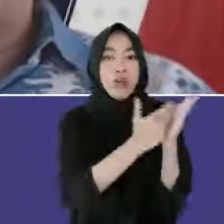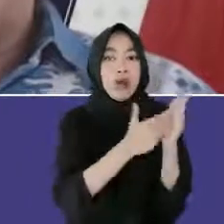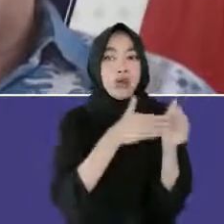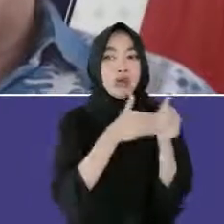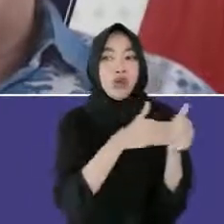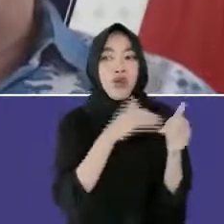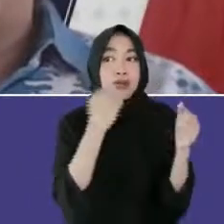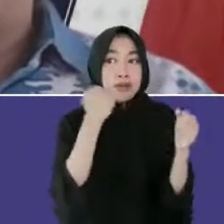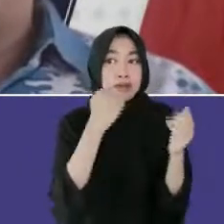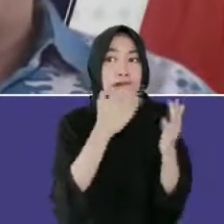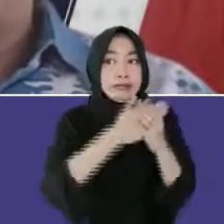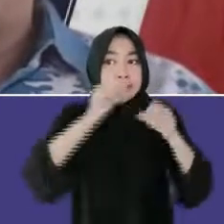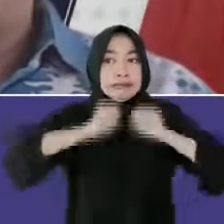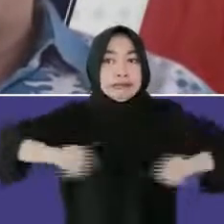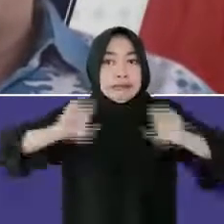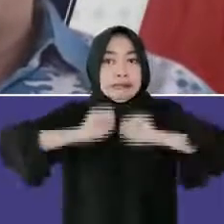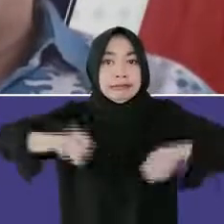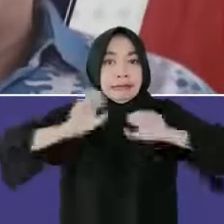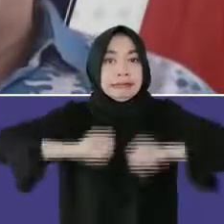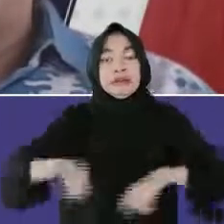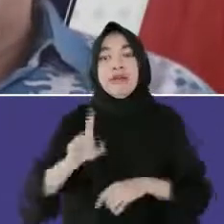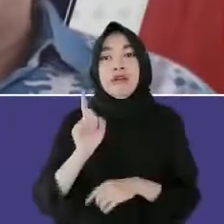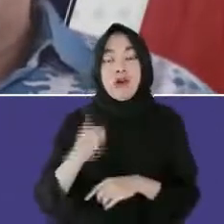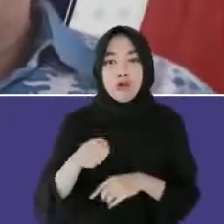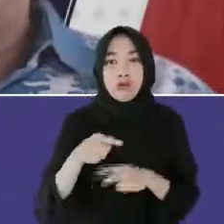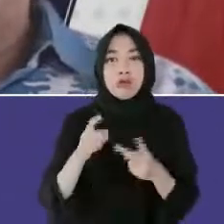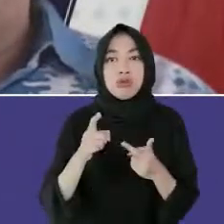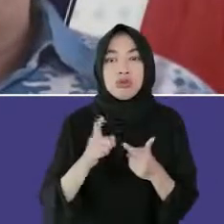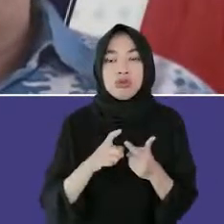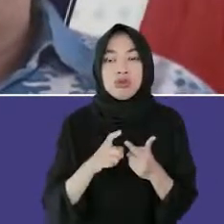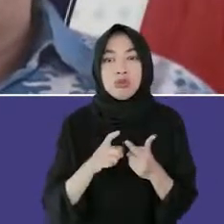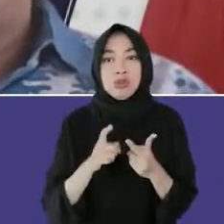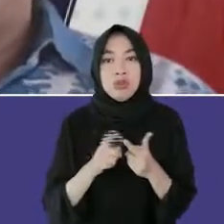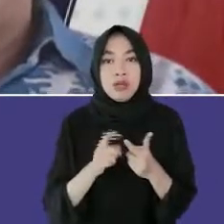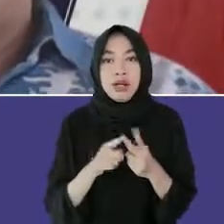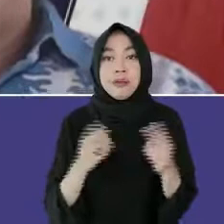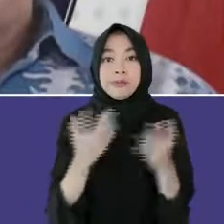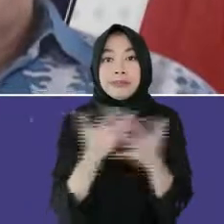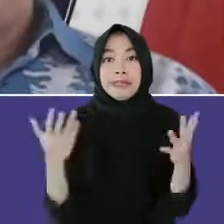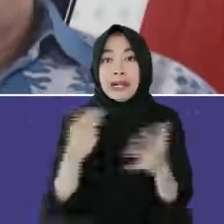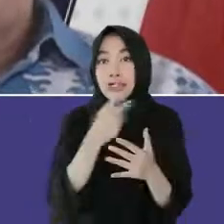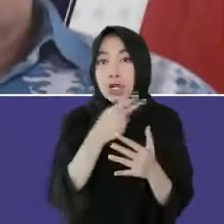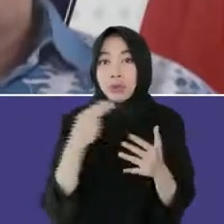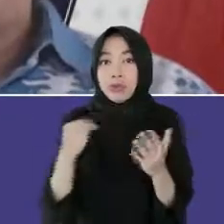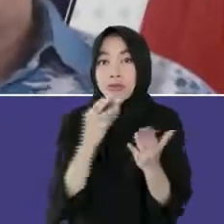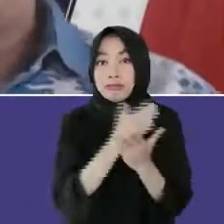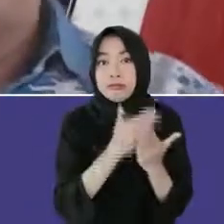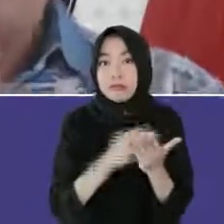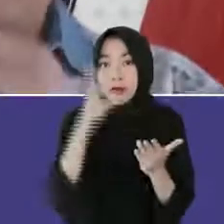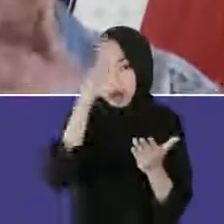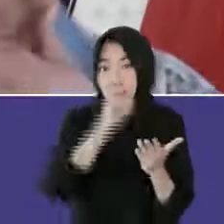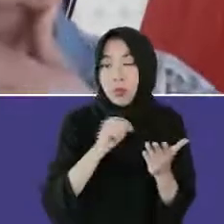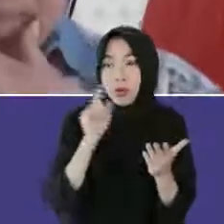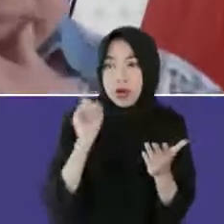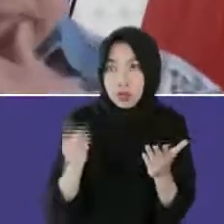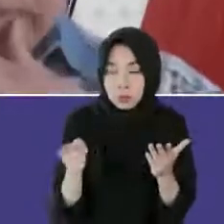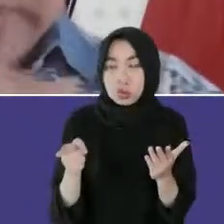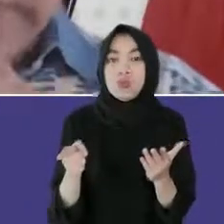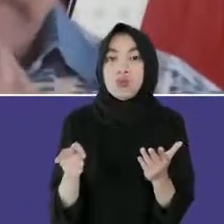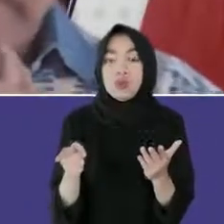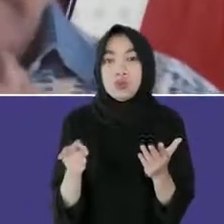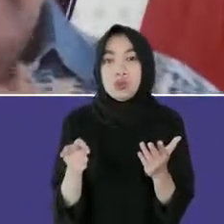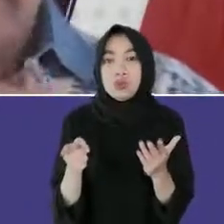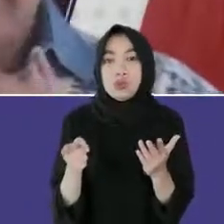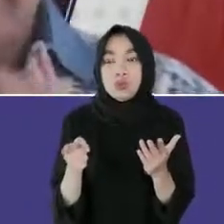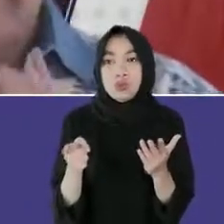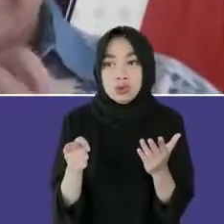tentu seluruh Indonesia juga harus apa masyarakat Indonesia juga harus tahu dan kemudian dengan sungguh-sungguh